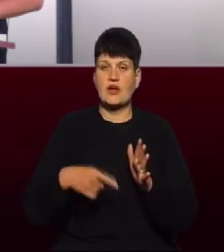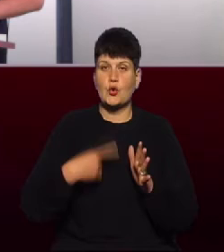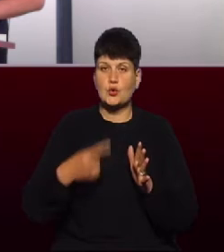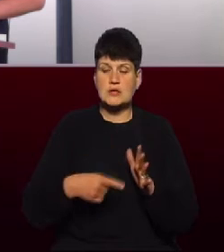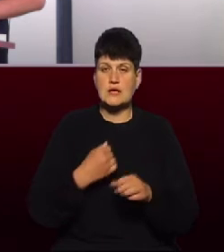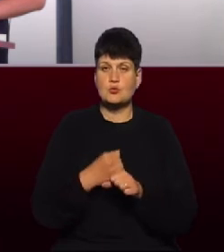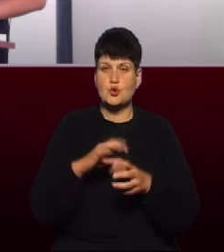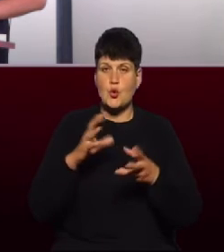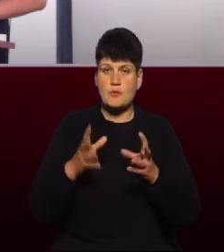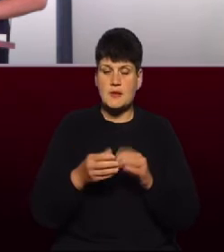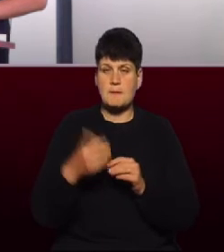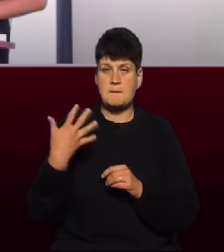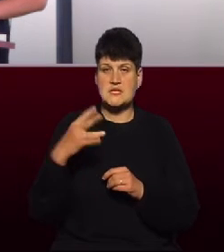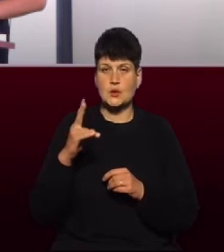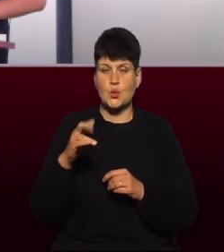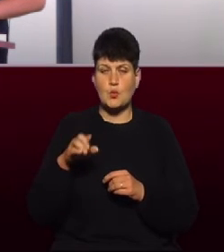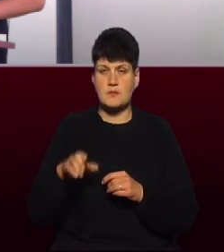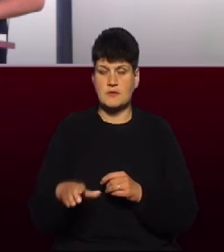об'ємом